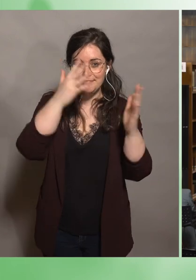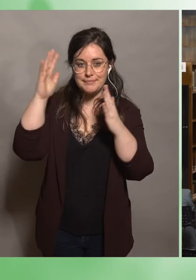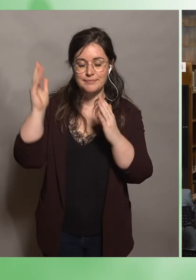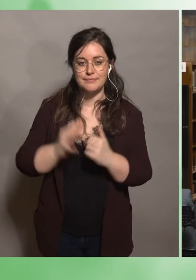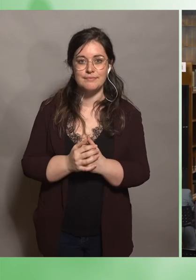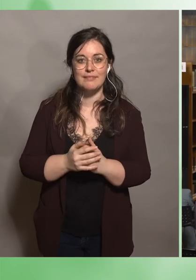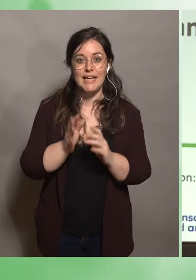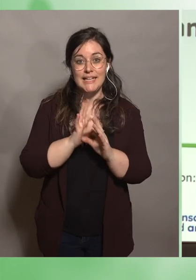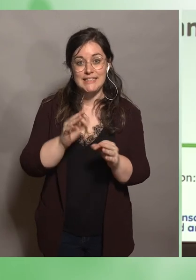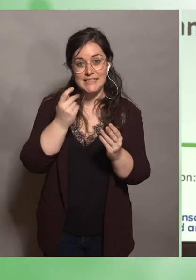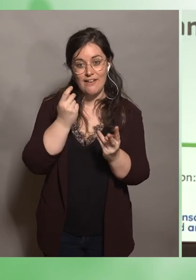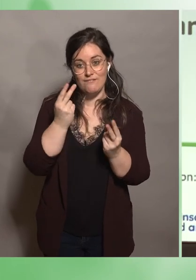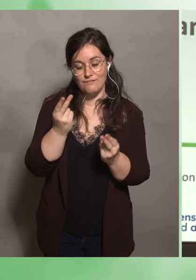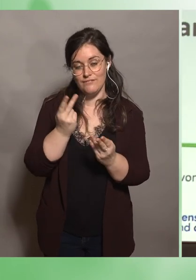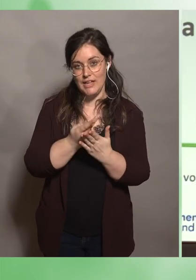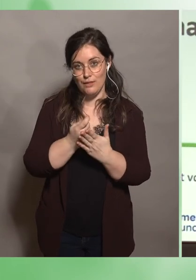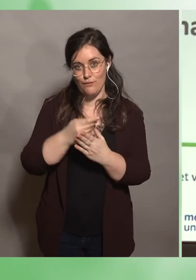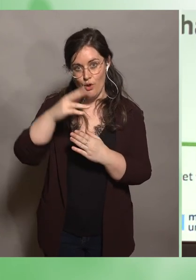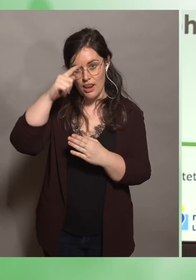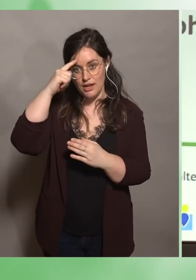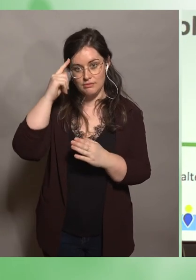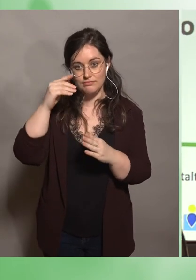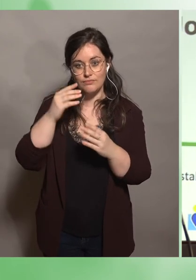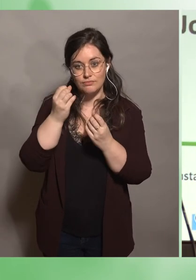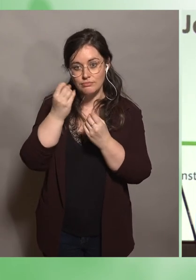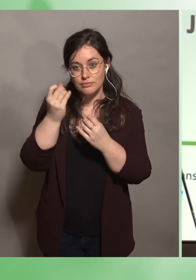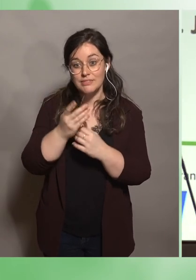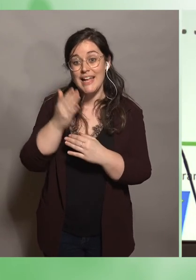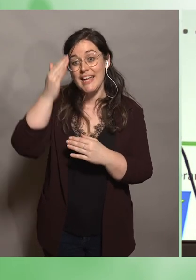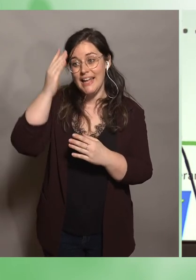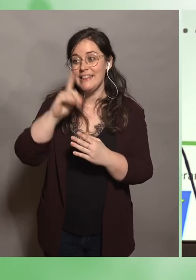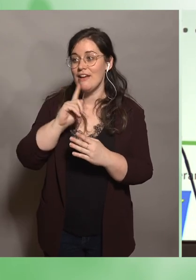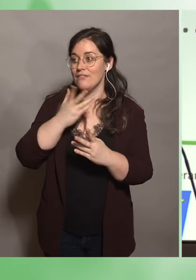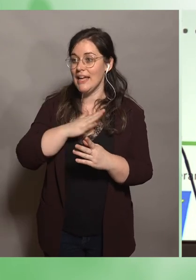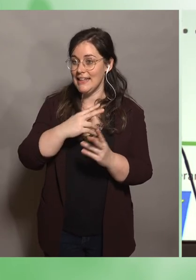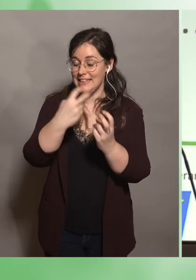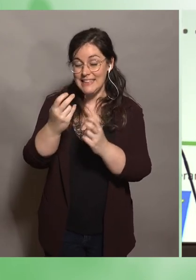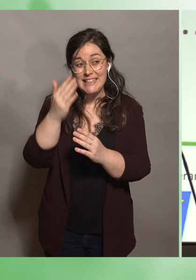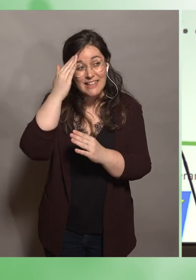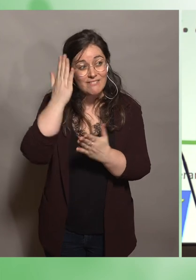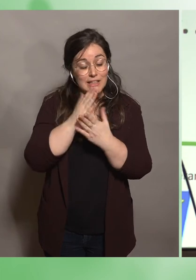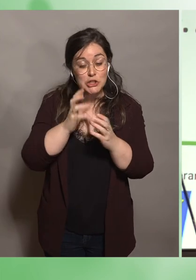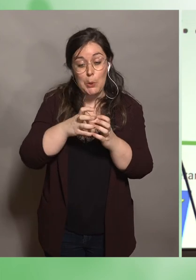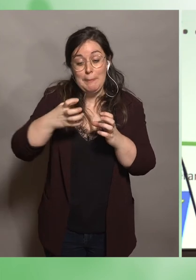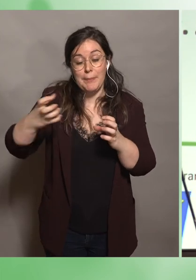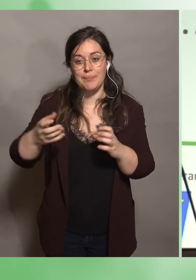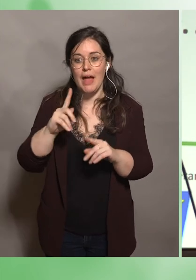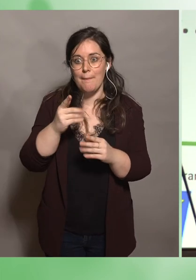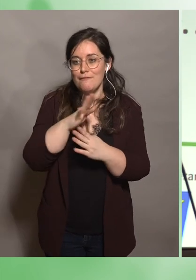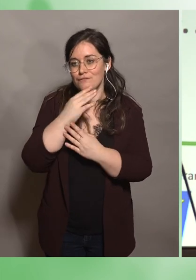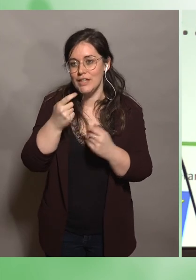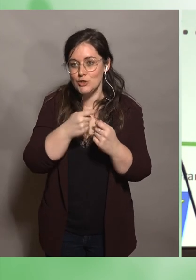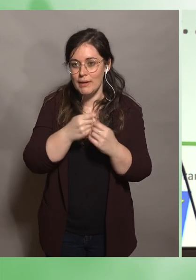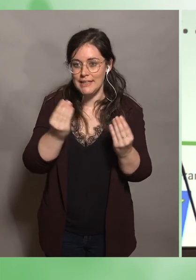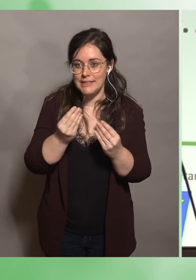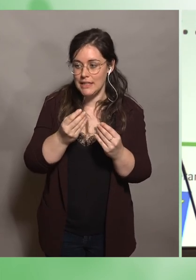Das waren sehr wertvolle Inputs. Vielen Dank Ihnen allen. Sie dürfen sich gerne noch einmal setzen. Ich weiß, wir haben schon ein bisschen Überzug, aber wenn so viel Spannendes passiert